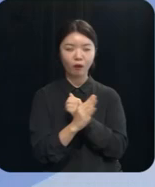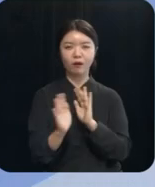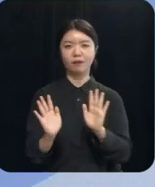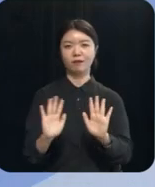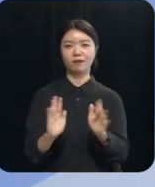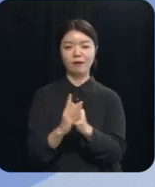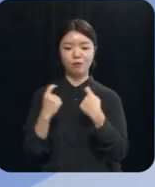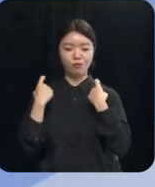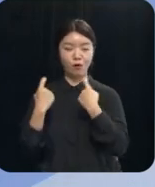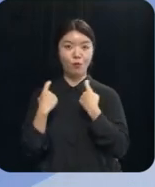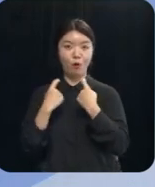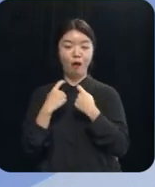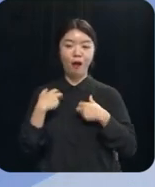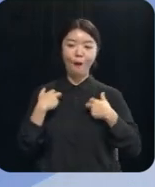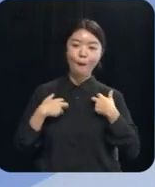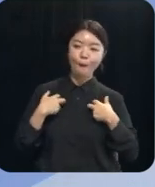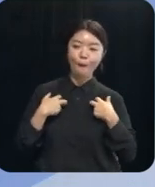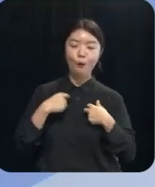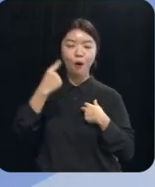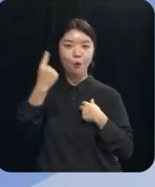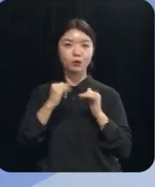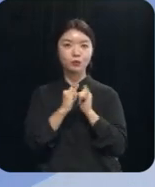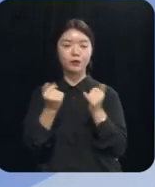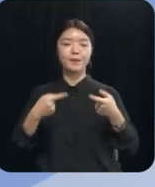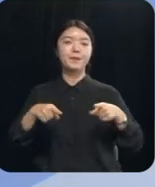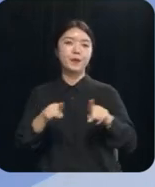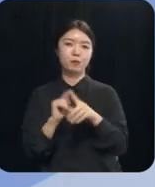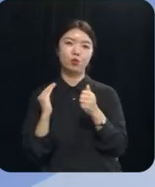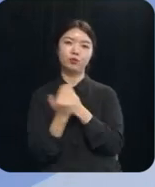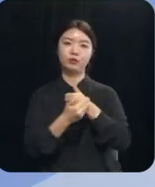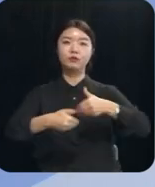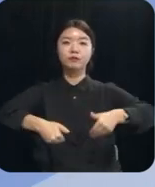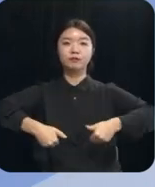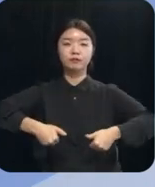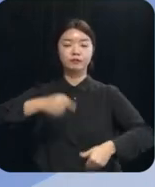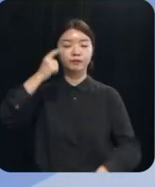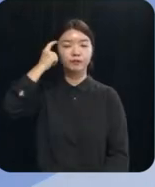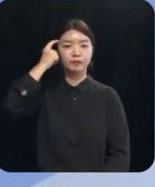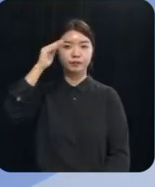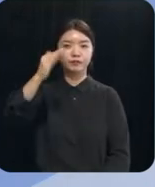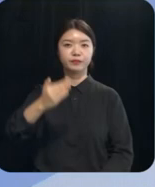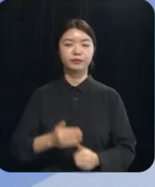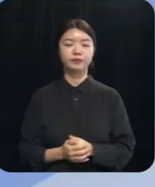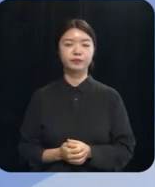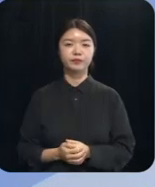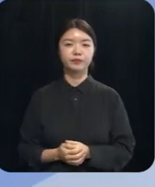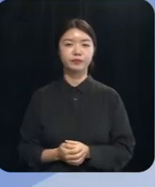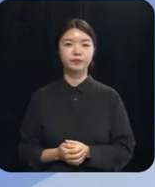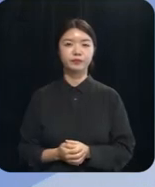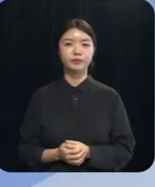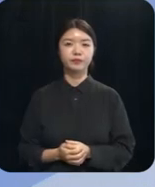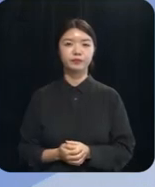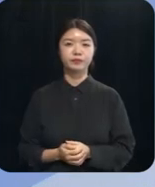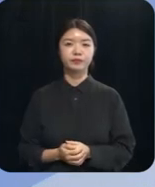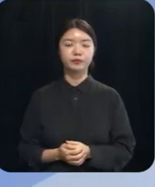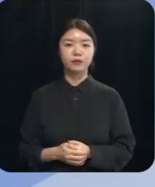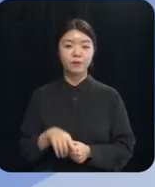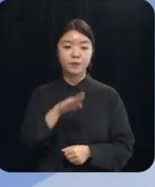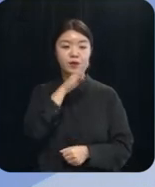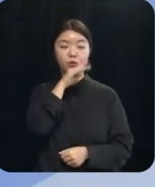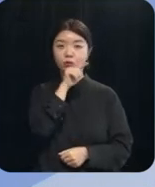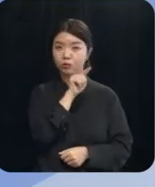이 관광을 즐기는 분들도 함께 보호해야 되는 일에 동참을 해야 된다고 생각되어집니다. 바로